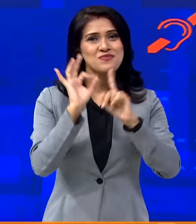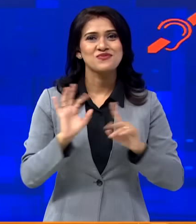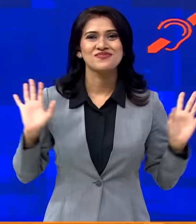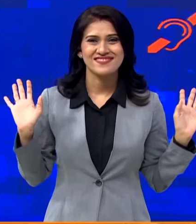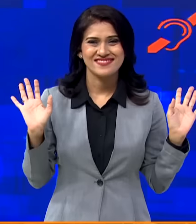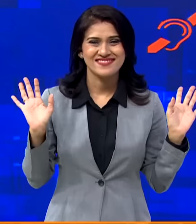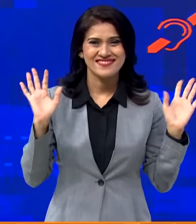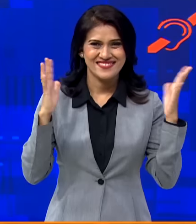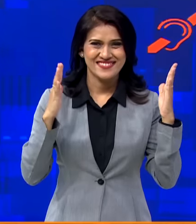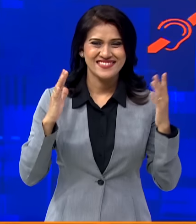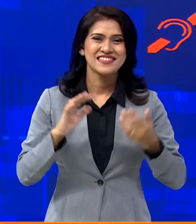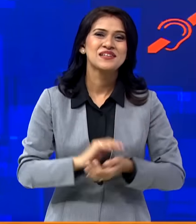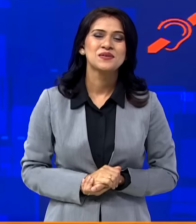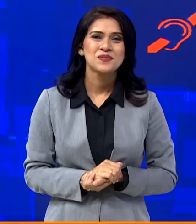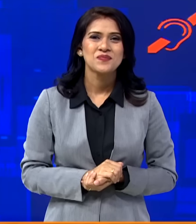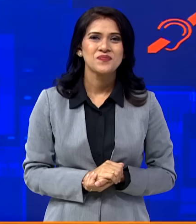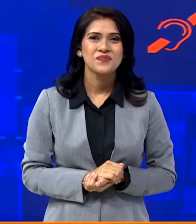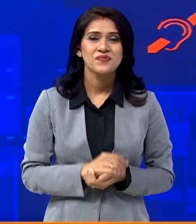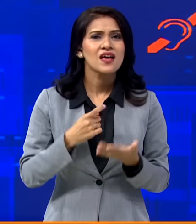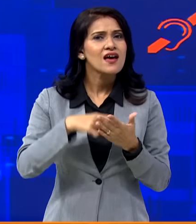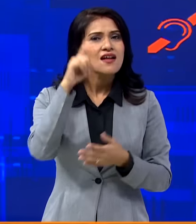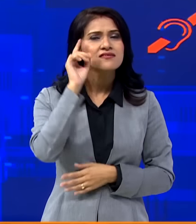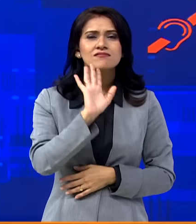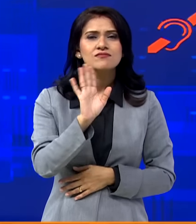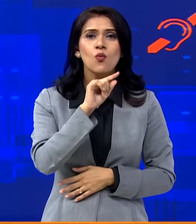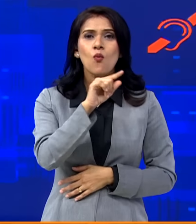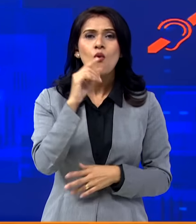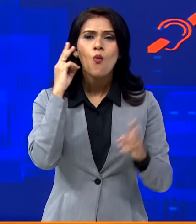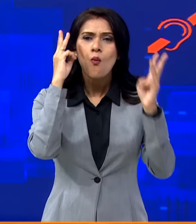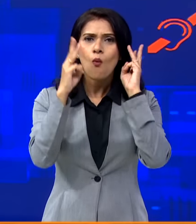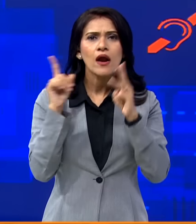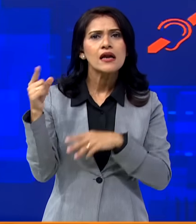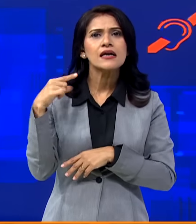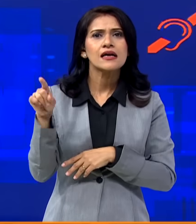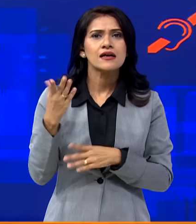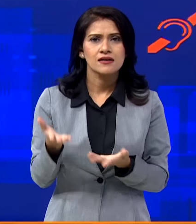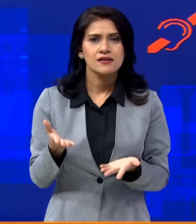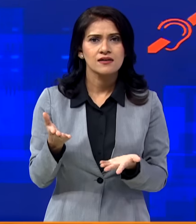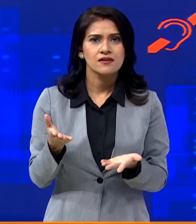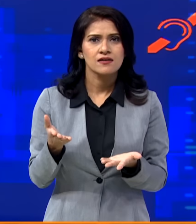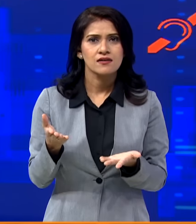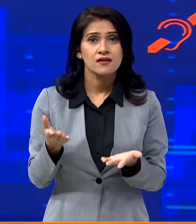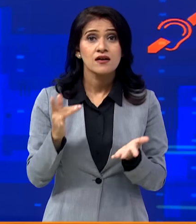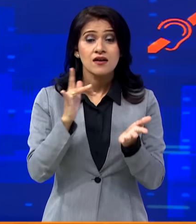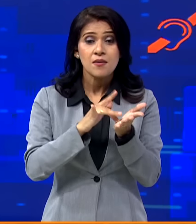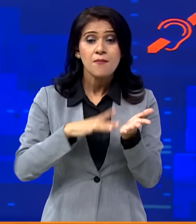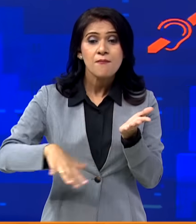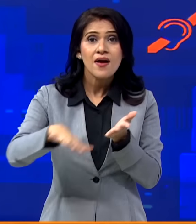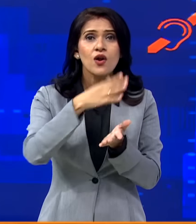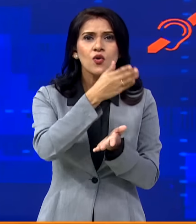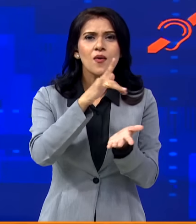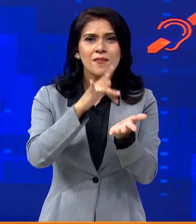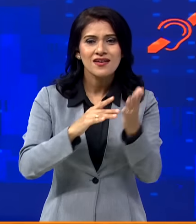गड़ा लेकिन आचार जी उनकी चिंता तो सही थी ना संभल एक ऐसा एरिया है जहां पर बड़ी संख्या में मुस्लिम पॉपुलेशन